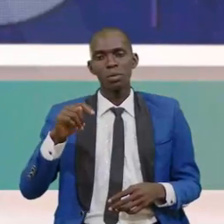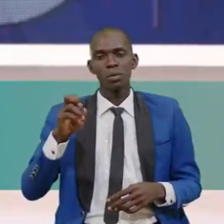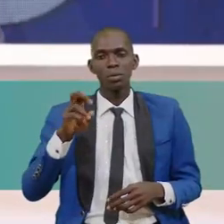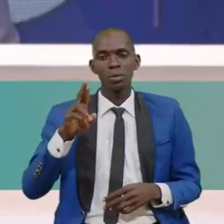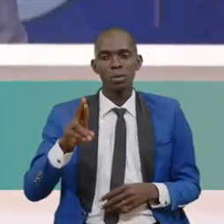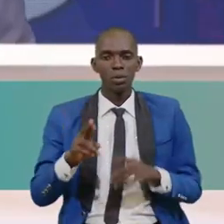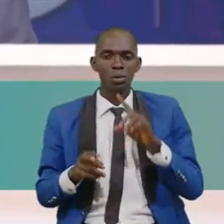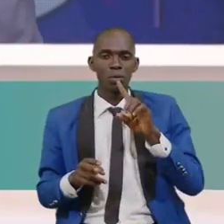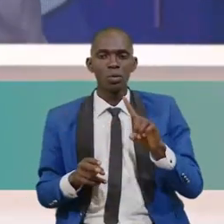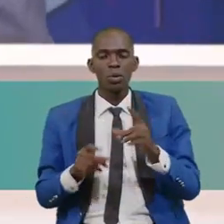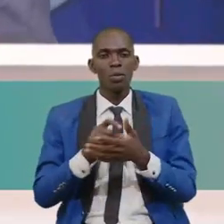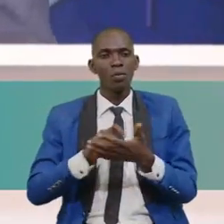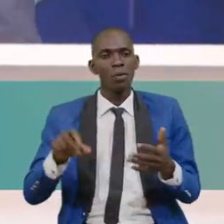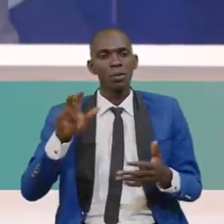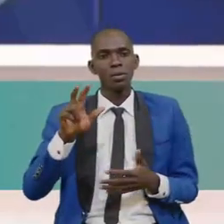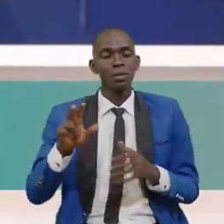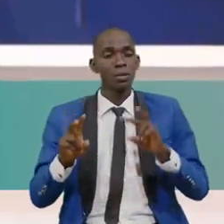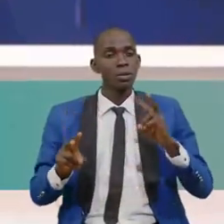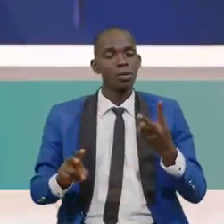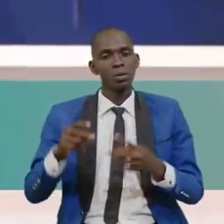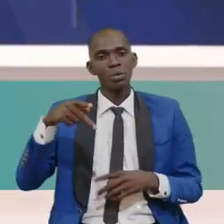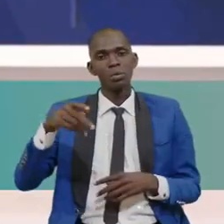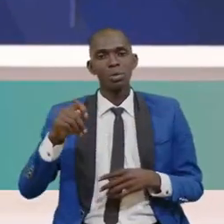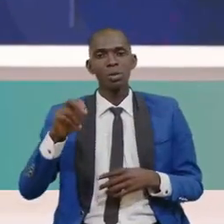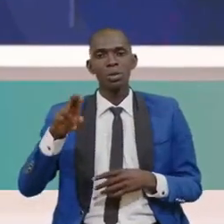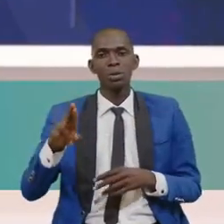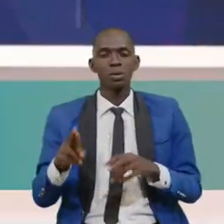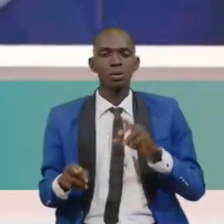En 2 Pierre, chapitre 2,